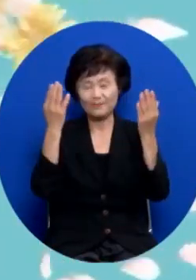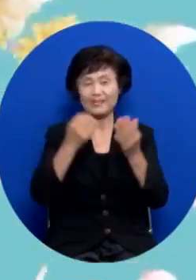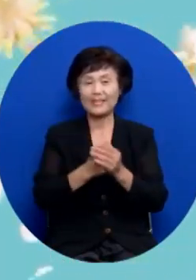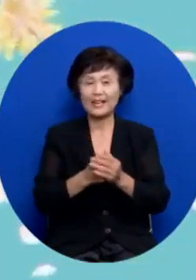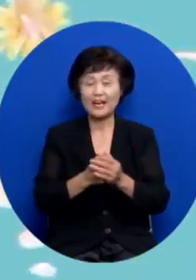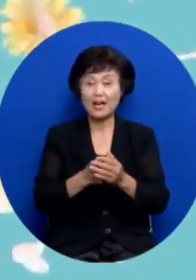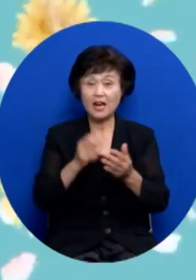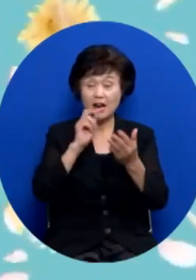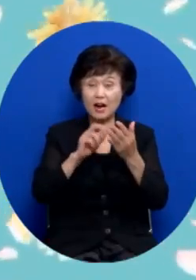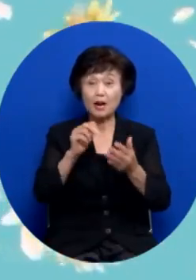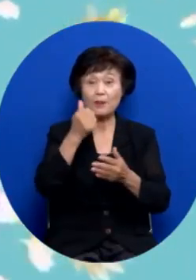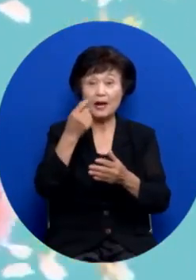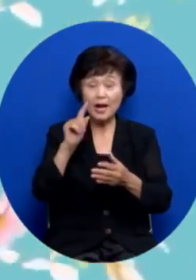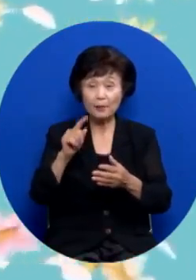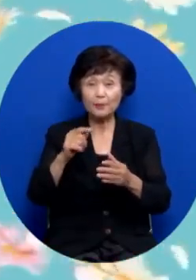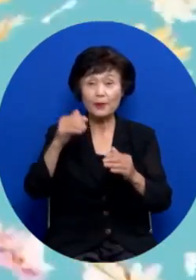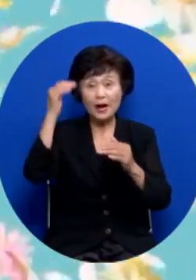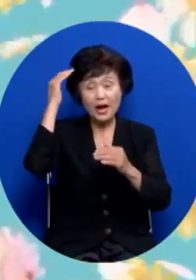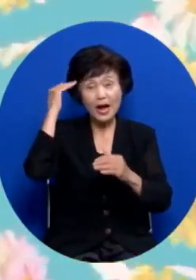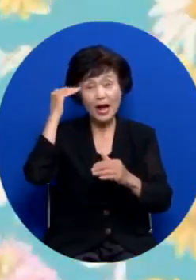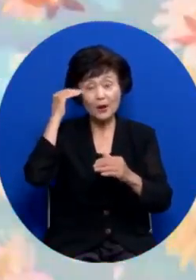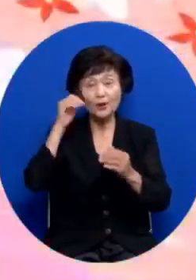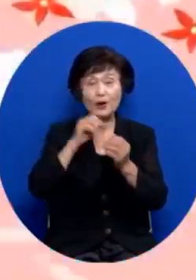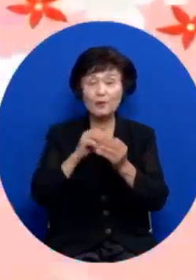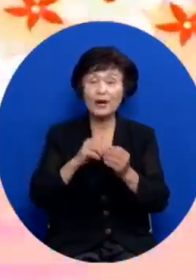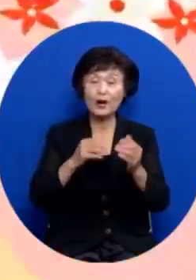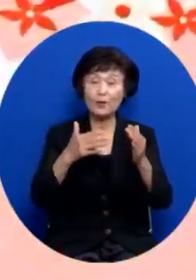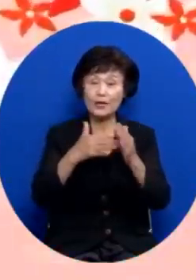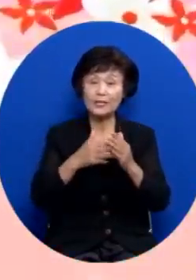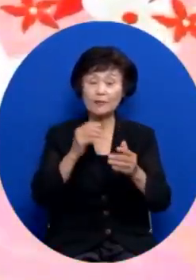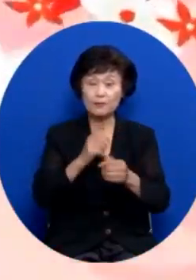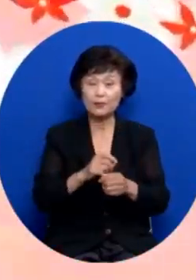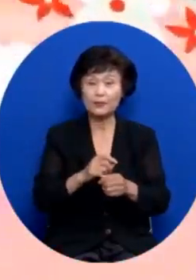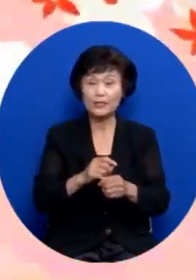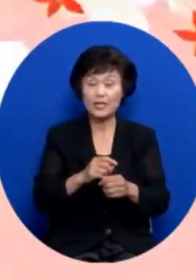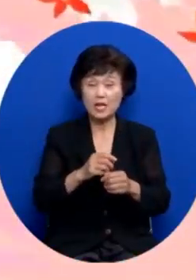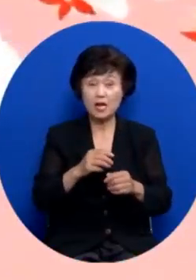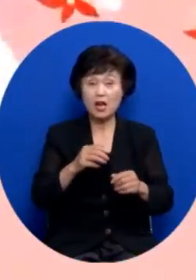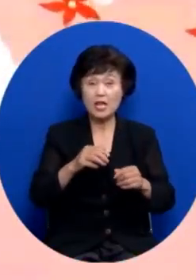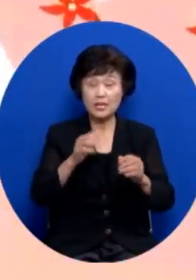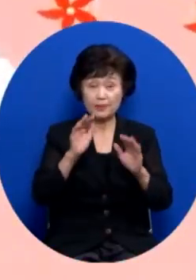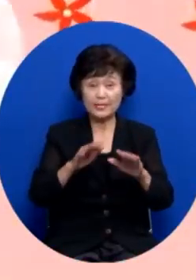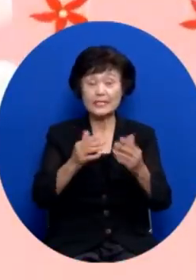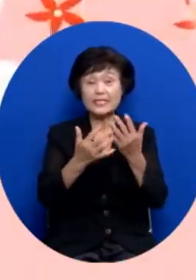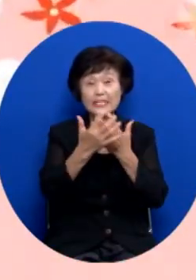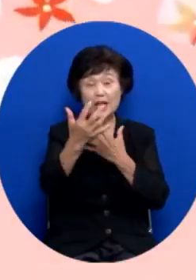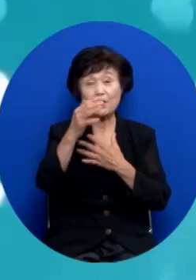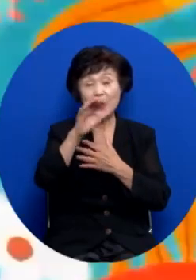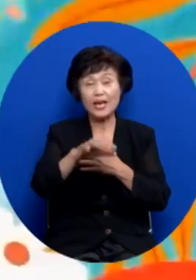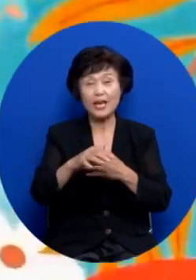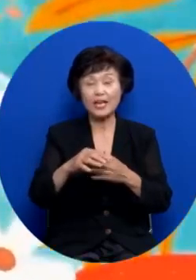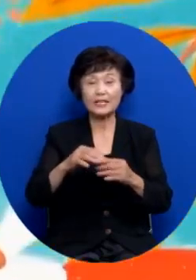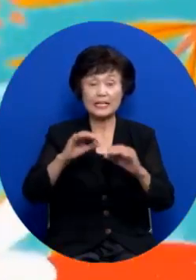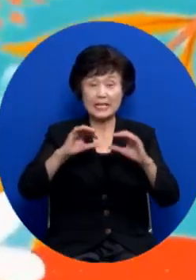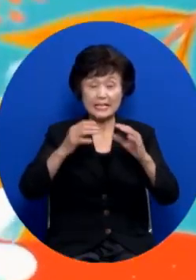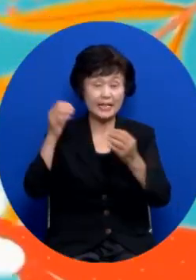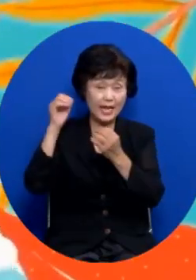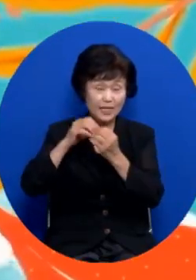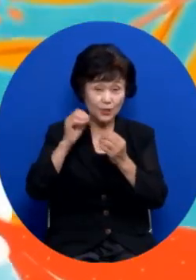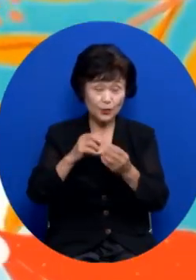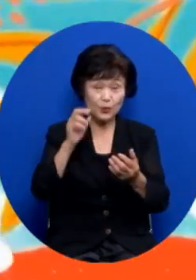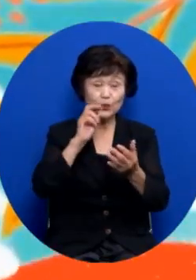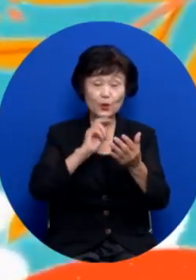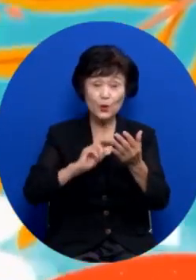백성여대 음악학부 한국 음악과와 사단법인 우리 숨소리 문화예술단이 주최하는 이번 대회는 국악찬양의 확산과